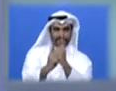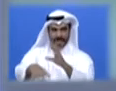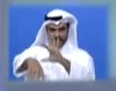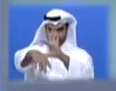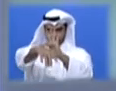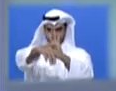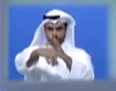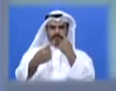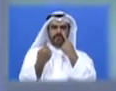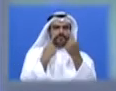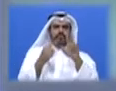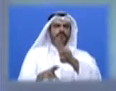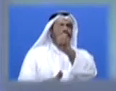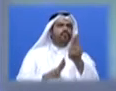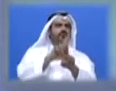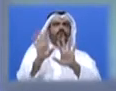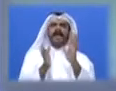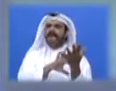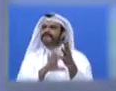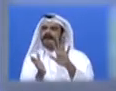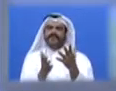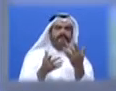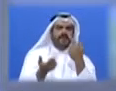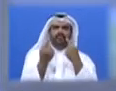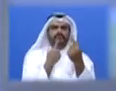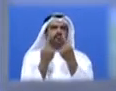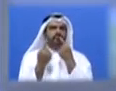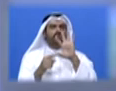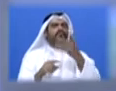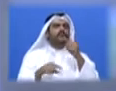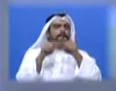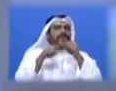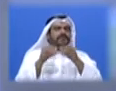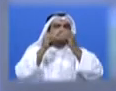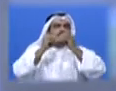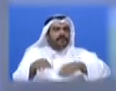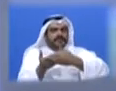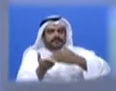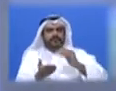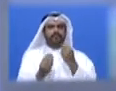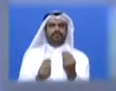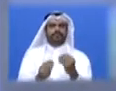مناقشة المشاكل التي تعترض عملهم ومحاولة إيجاد الحلول الملائمة لها.